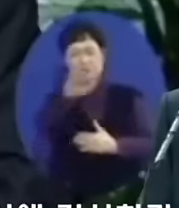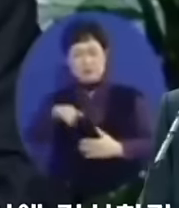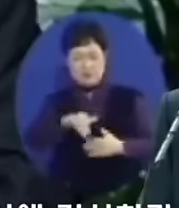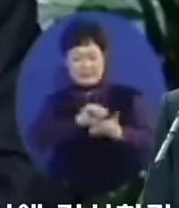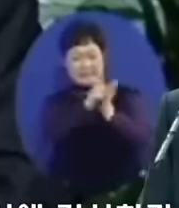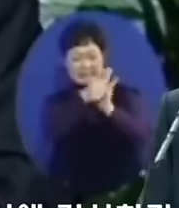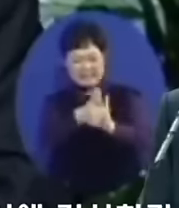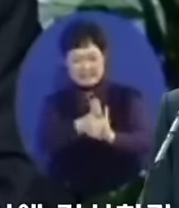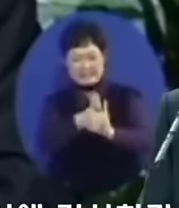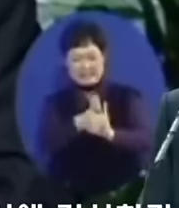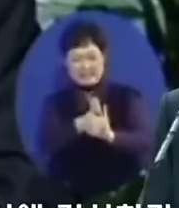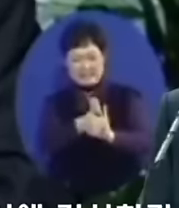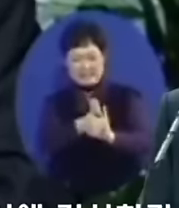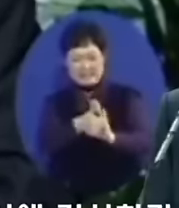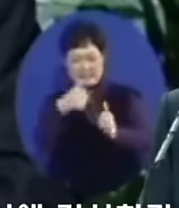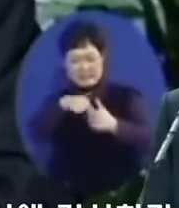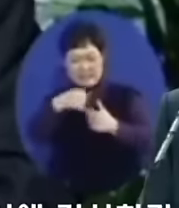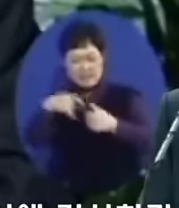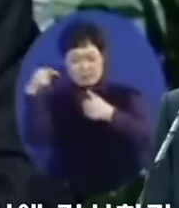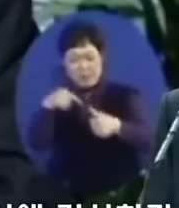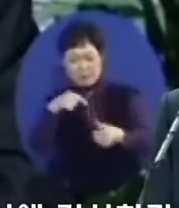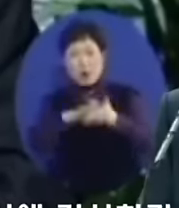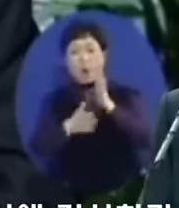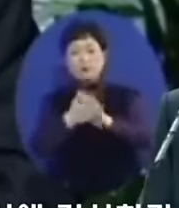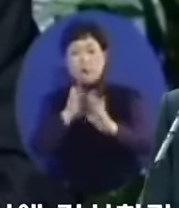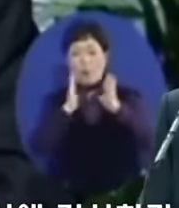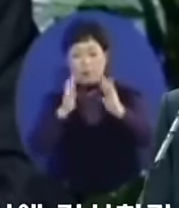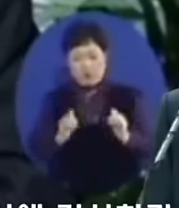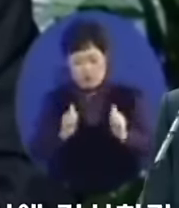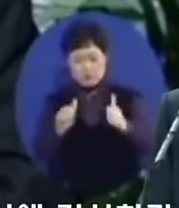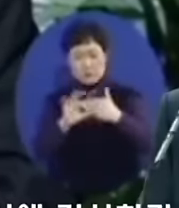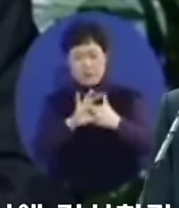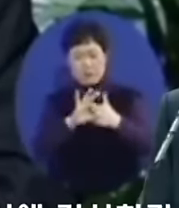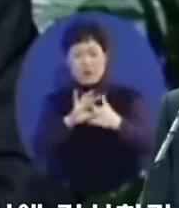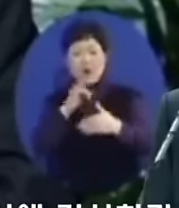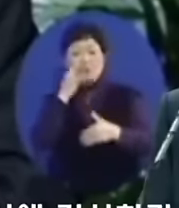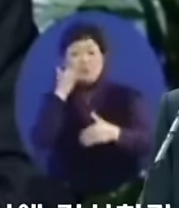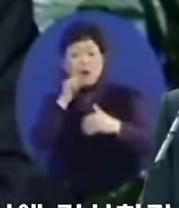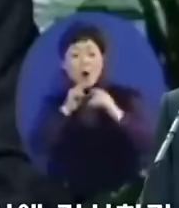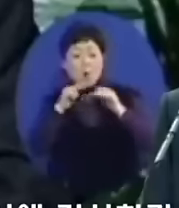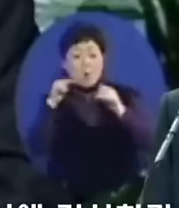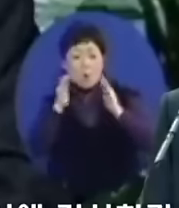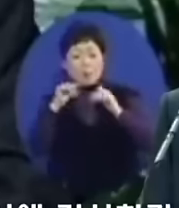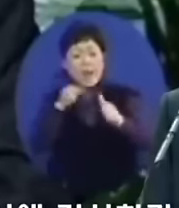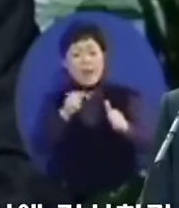자식들이 명령 안 해도 공부를 잘하면 공부하라 공부하라 할 필요 없지요.